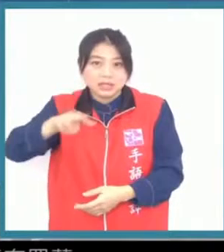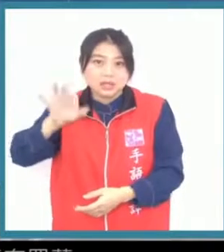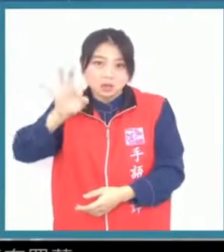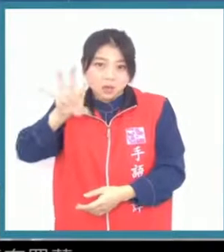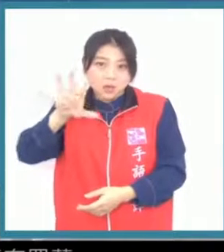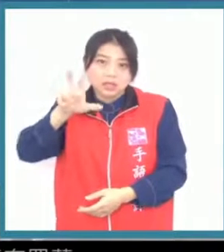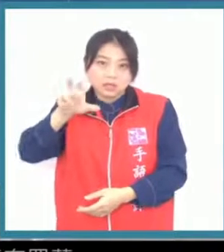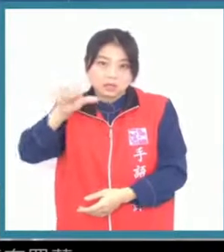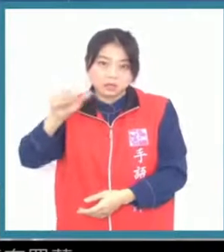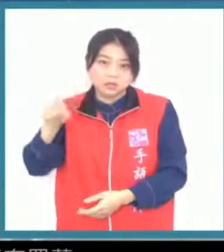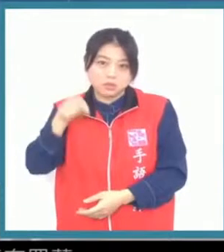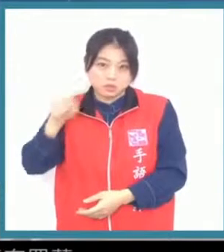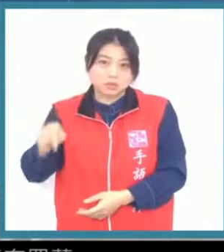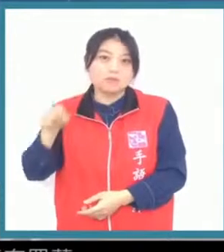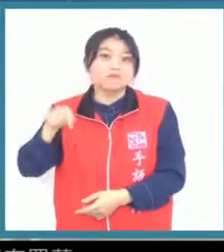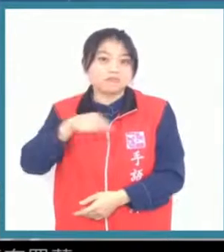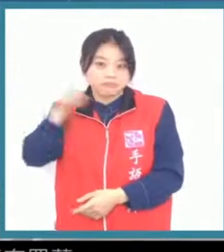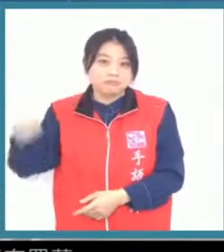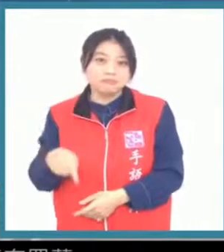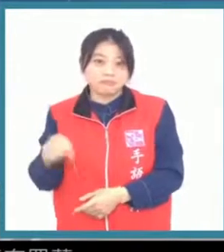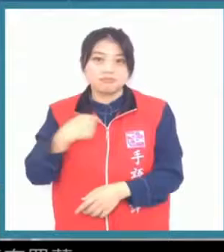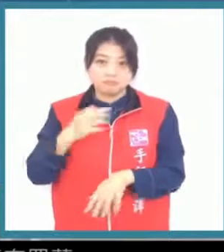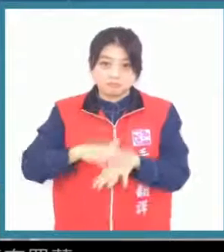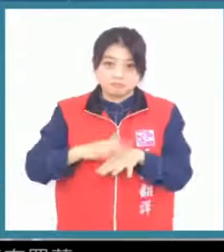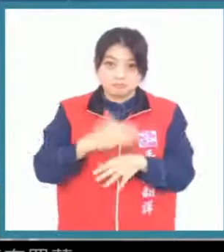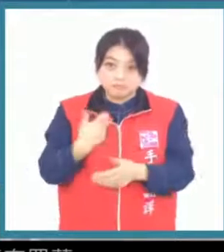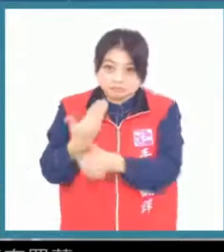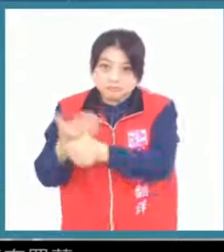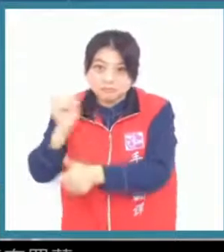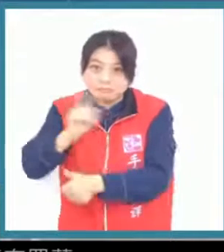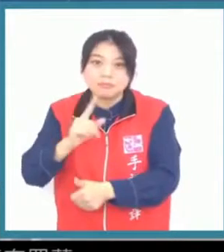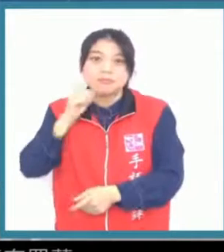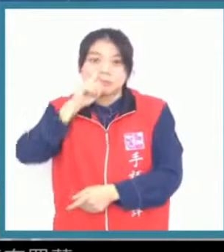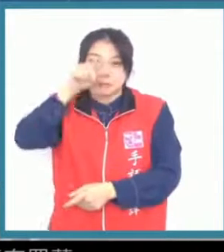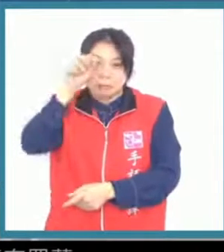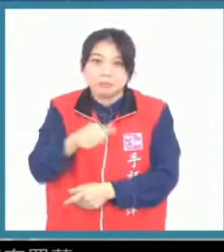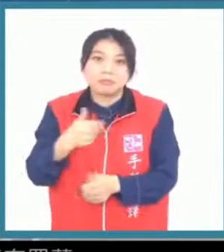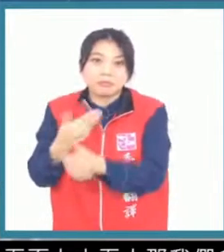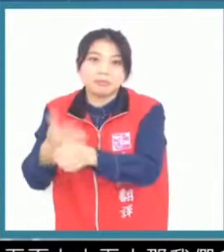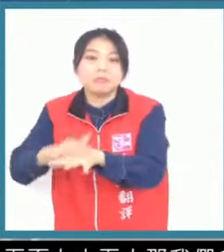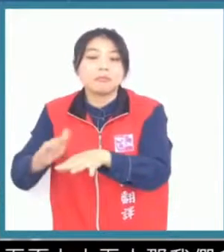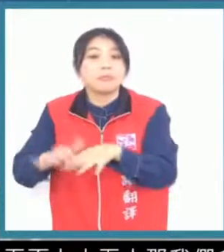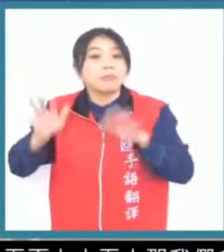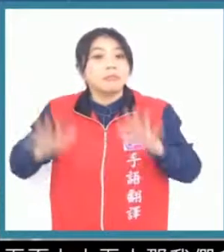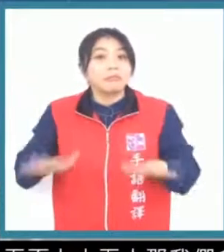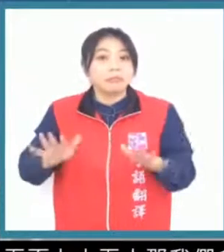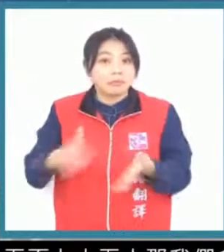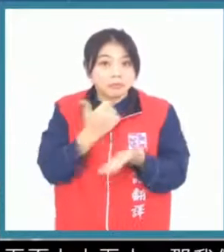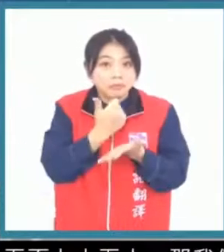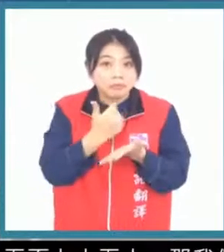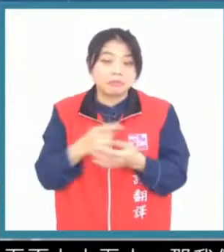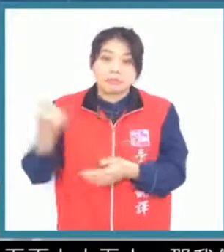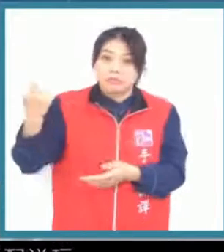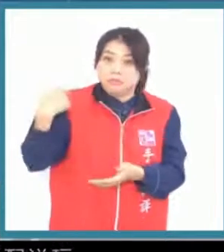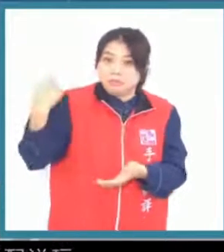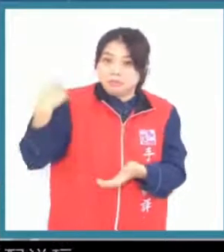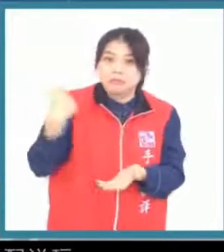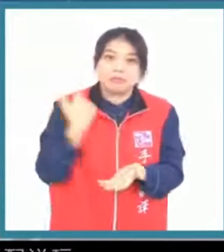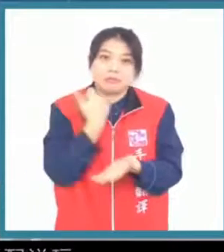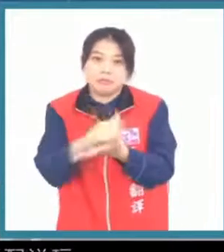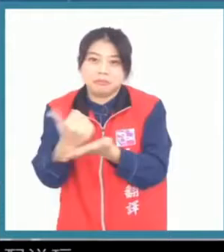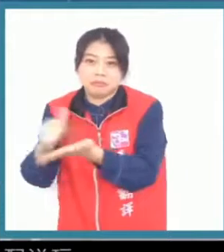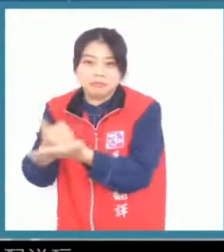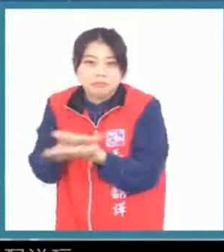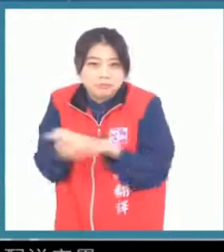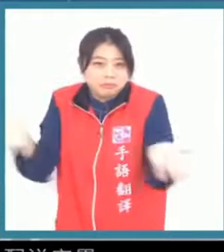43575人，那我们会配送快筛4剂，那今天配送完昨天配送完毕，